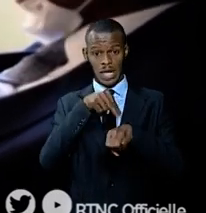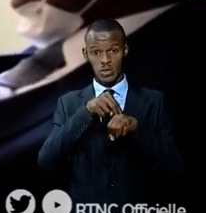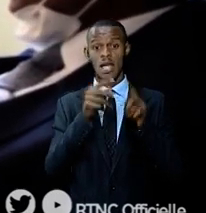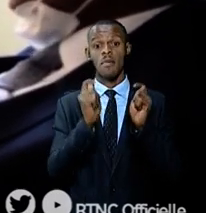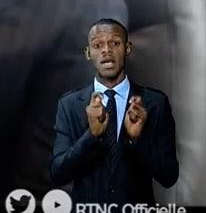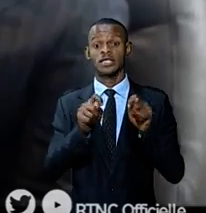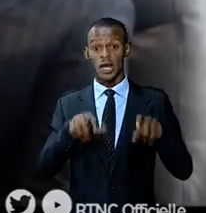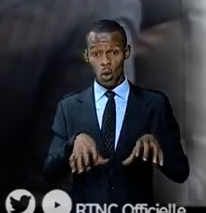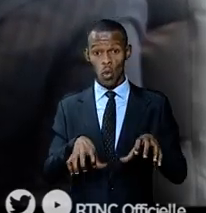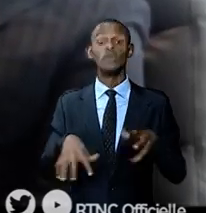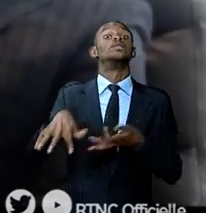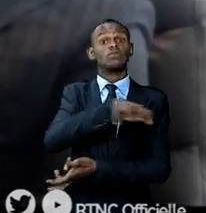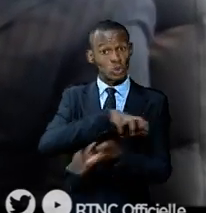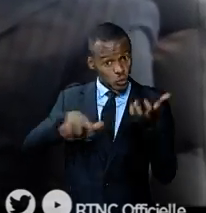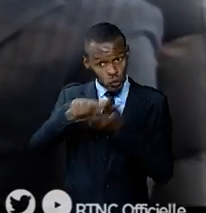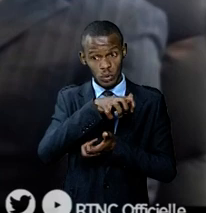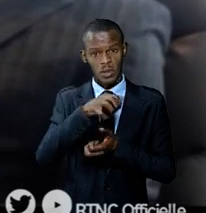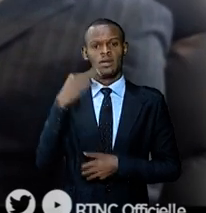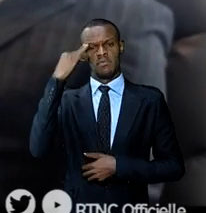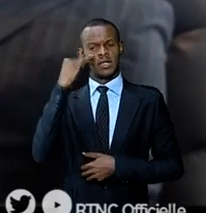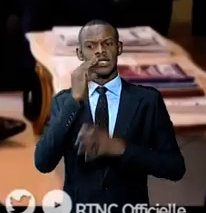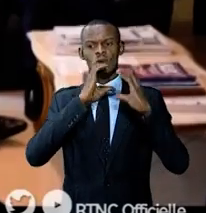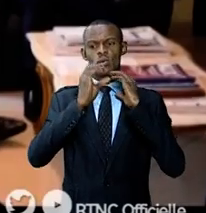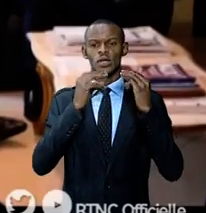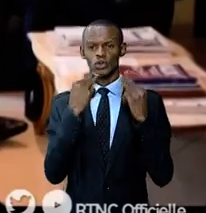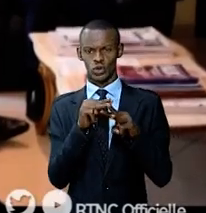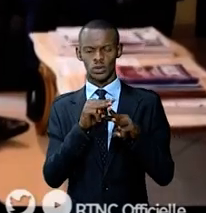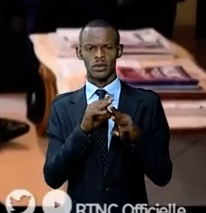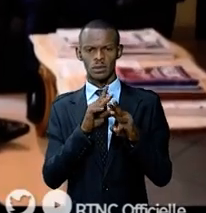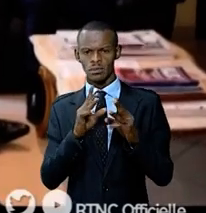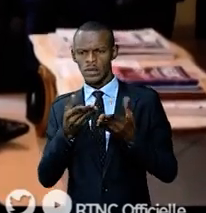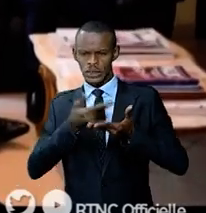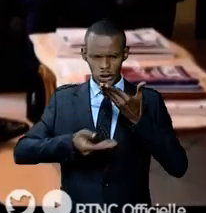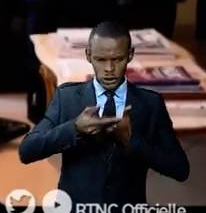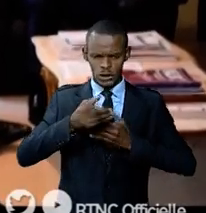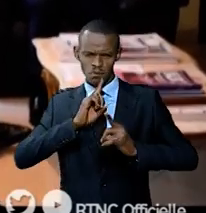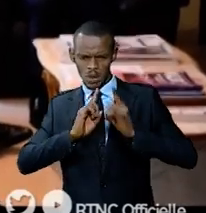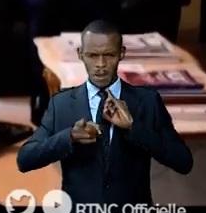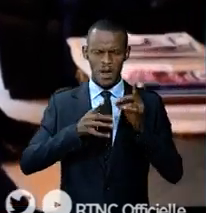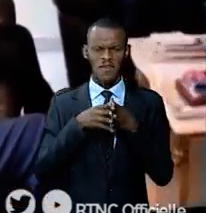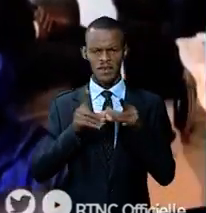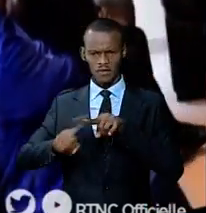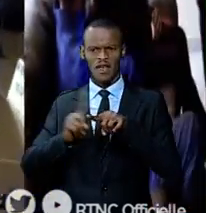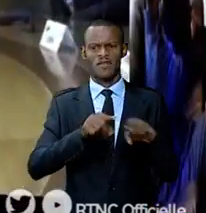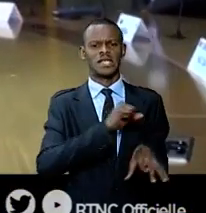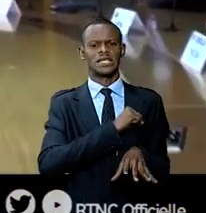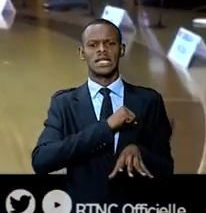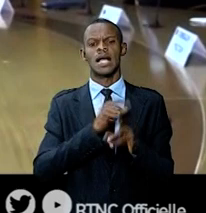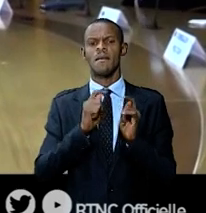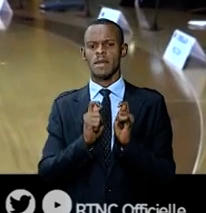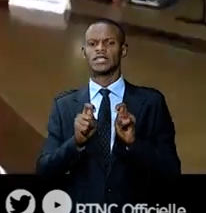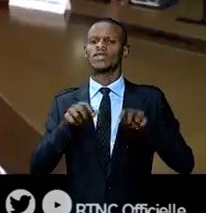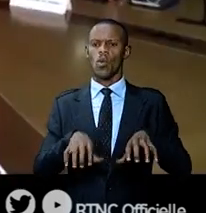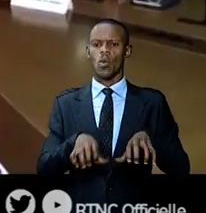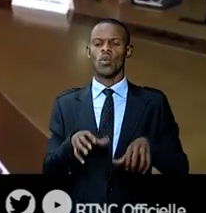la communication et des médias, a eu une concertation avec les différents syndicats de la presse au Congo.